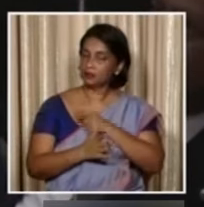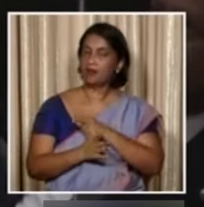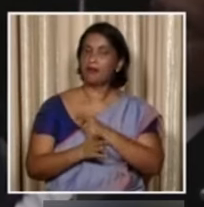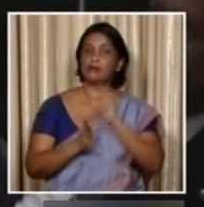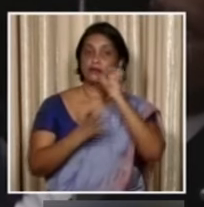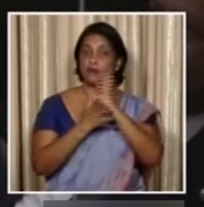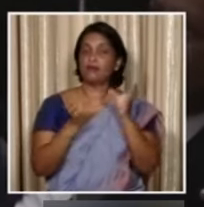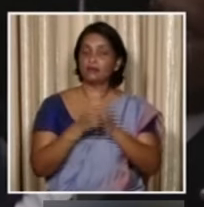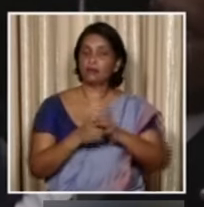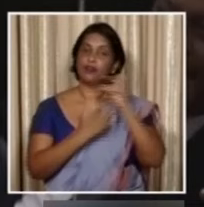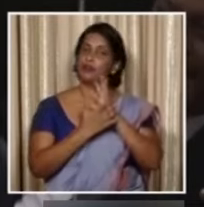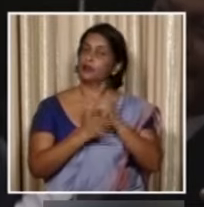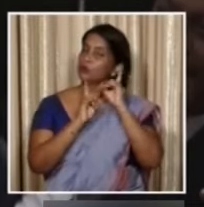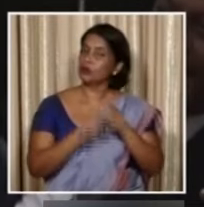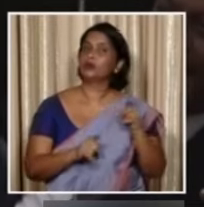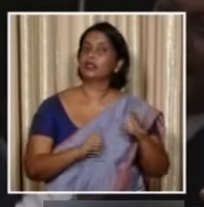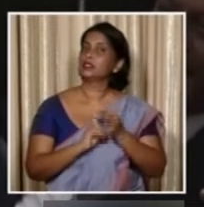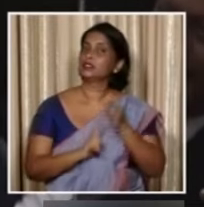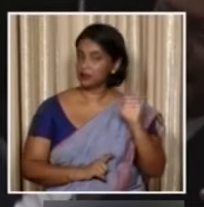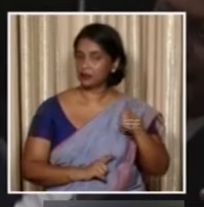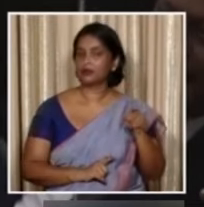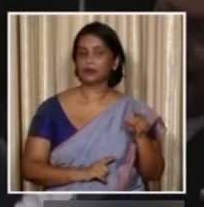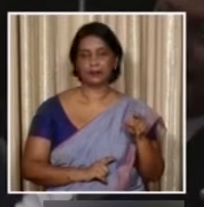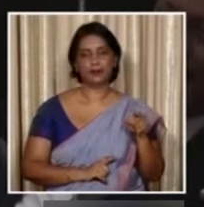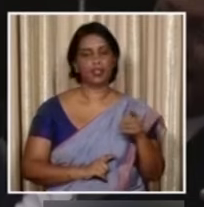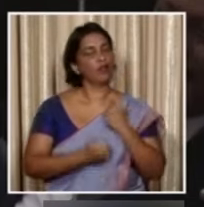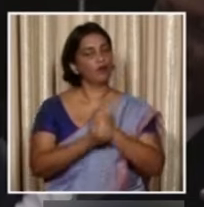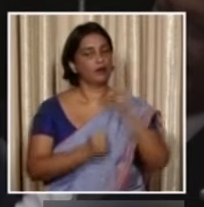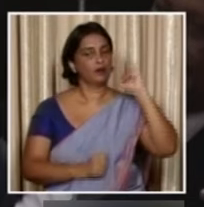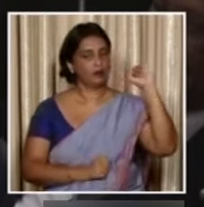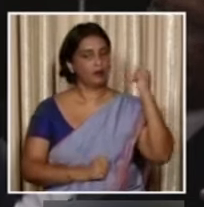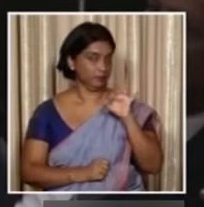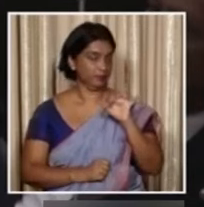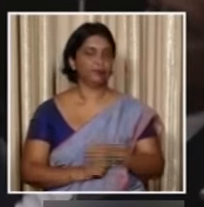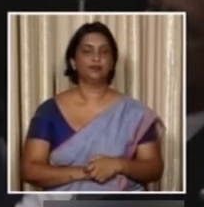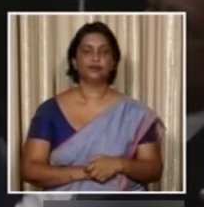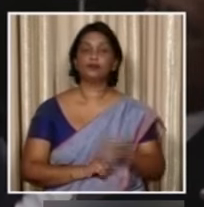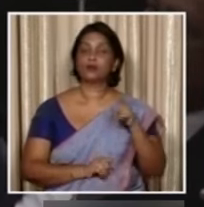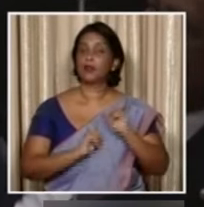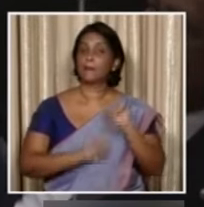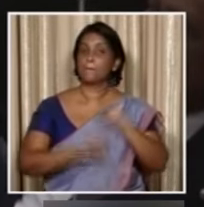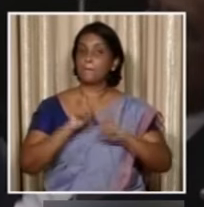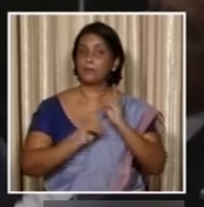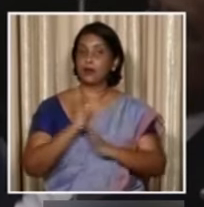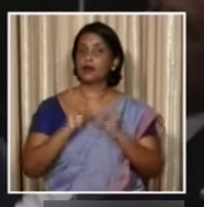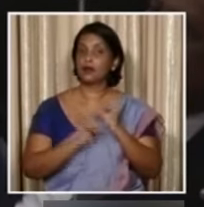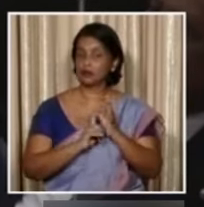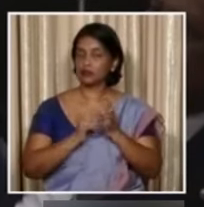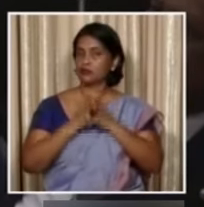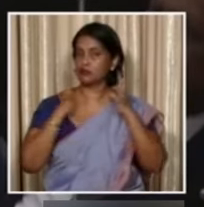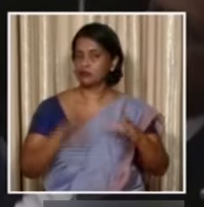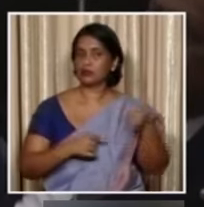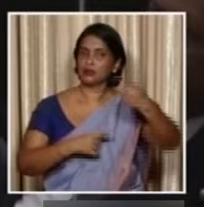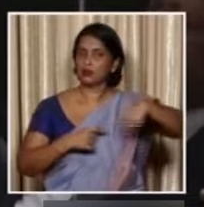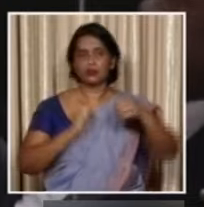සභාවේ අනුමැතියක් ලැබීමෙන් පසු ජනාධිපතිවරයා විසින් පොලිස්පතිවරයා පත් කරනු ලැබේ. පාර්ලිමේන්තු මන්ත්‍රීන්ගේ